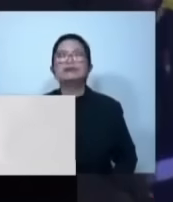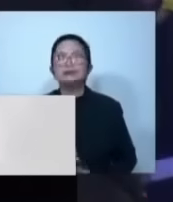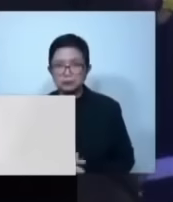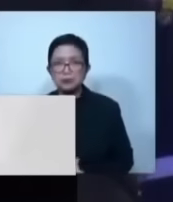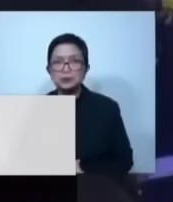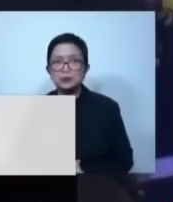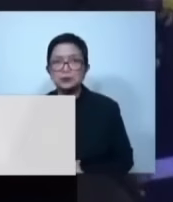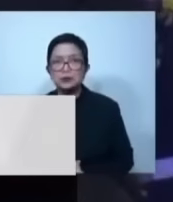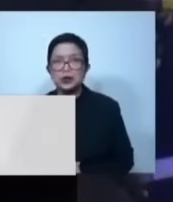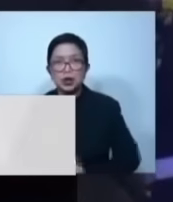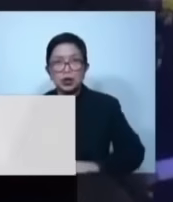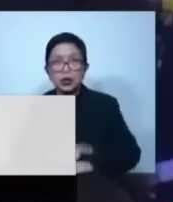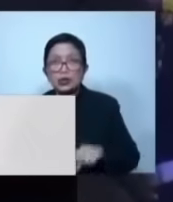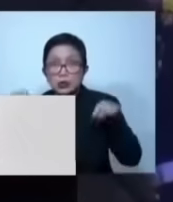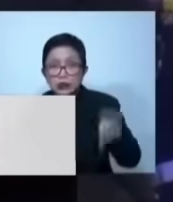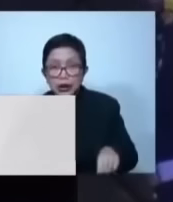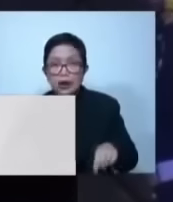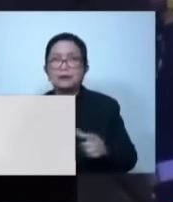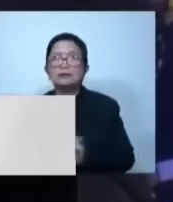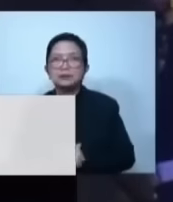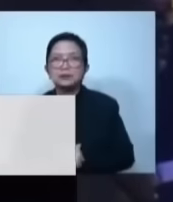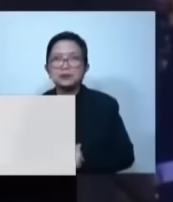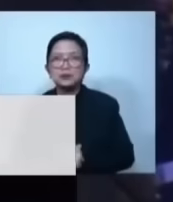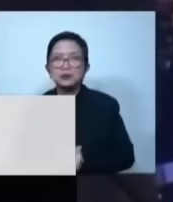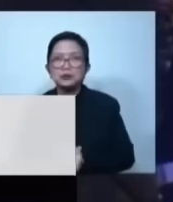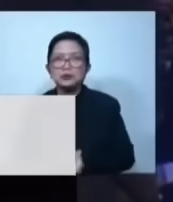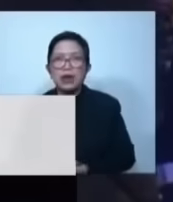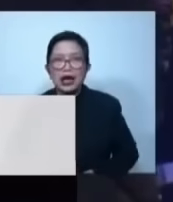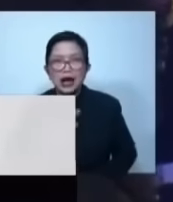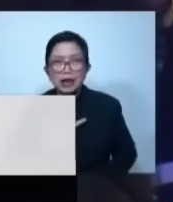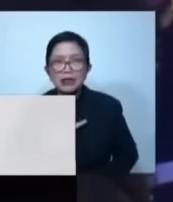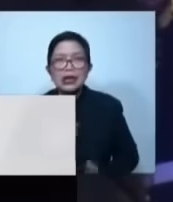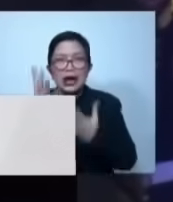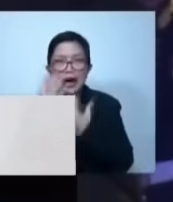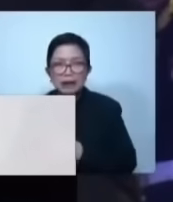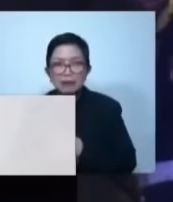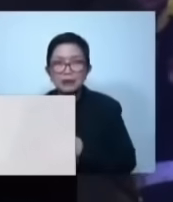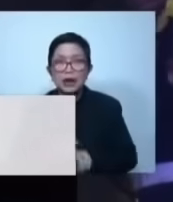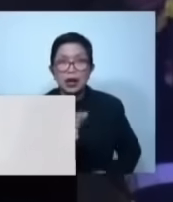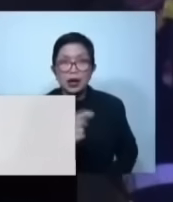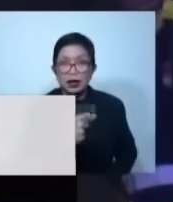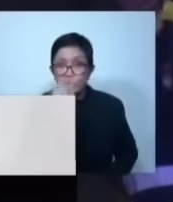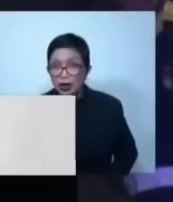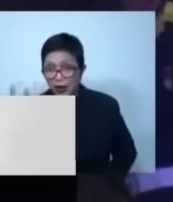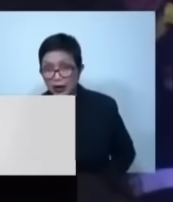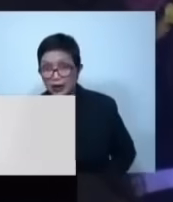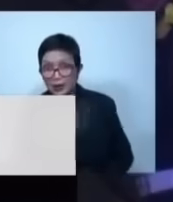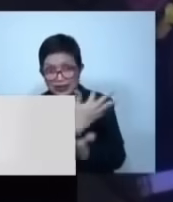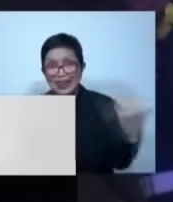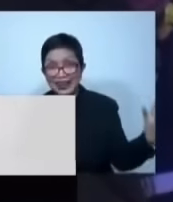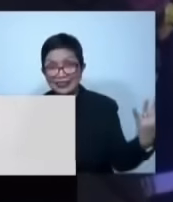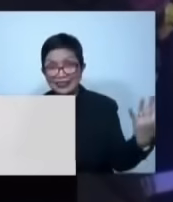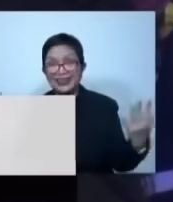mendatang Pada kesempatan ini kami berharap para pemilih